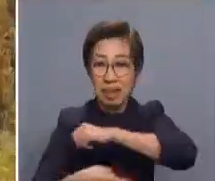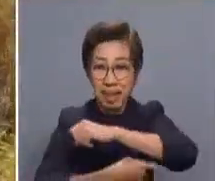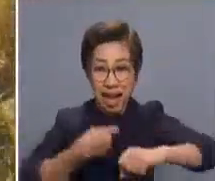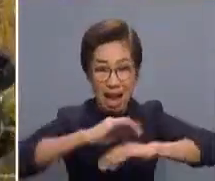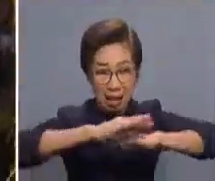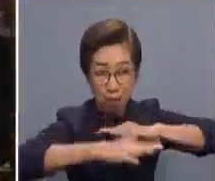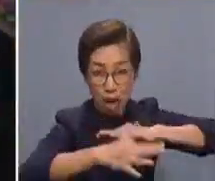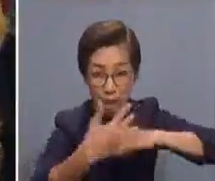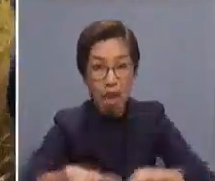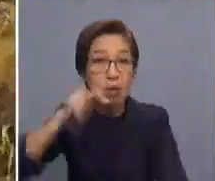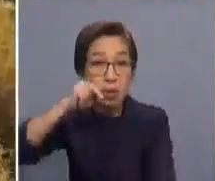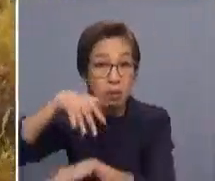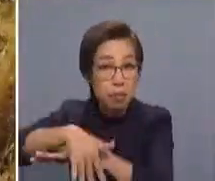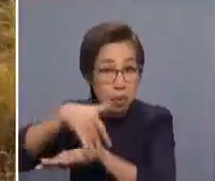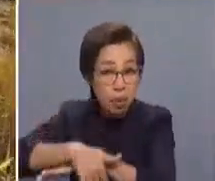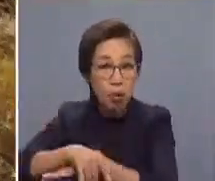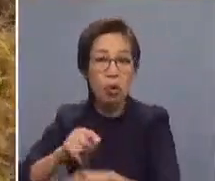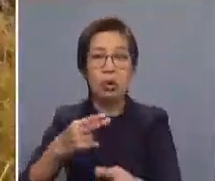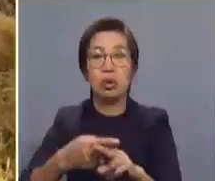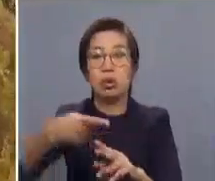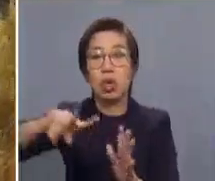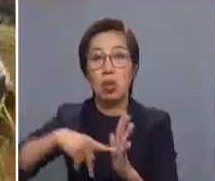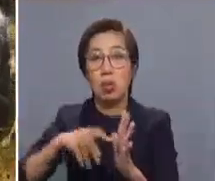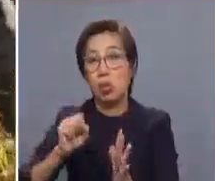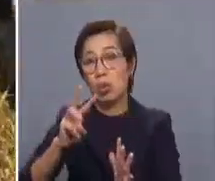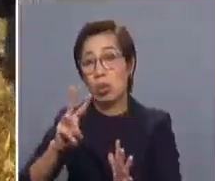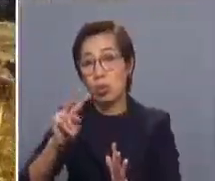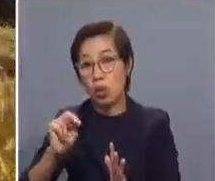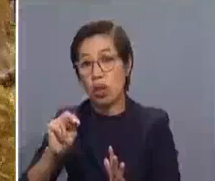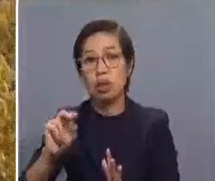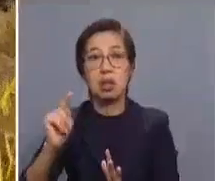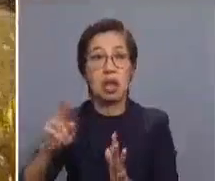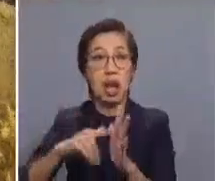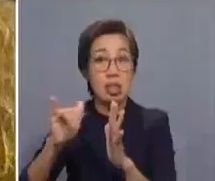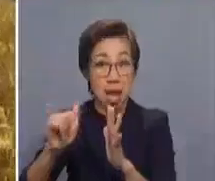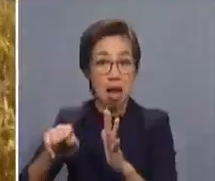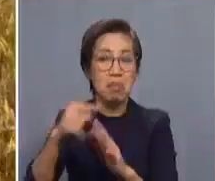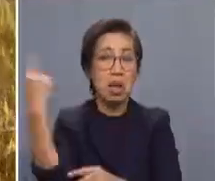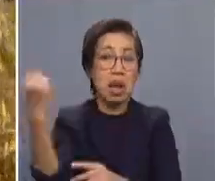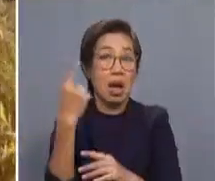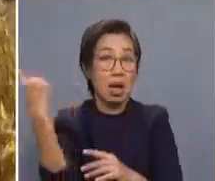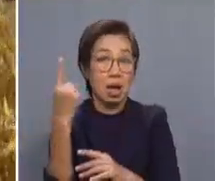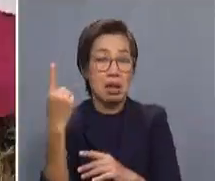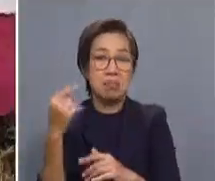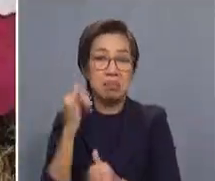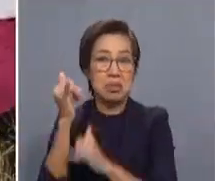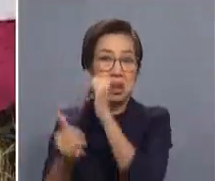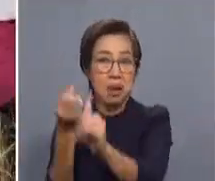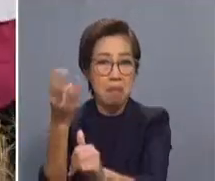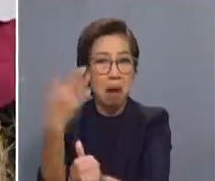เท่านั้นที่นี่ยังมีน้ำตกมีพยานแห่งชาติภูมีทรายบรรยากาศตอนนี้อากาศกำลังเย็นสบายนะคะนักท่องเที่ยวก็พากันเดินทางมาเที่ยว